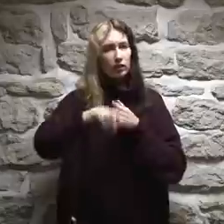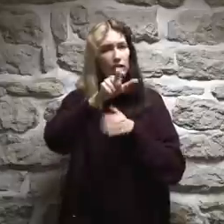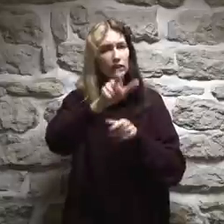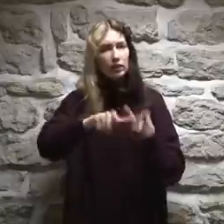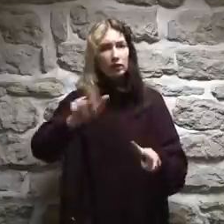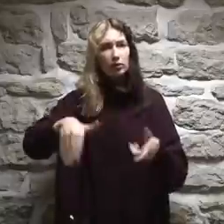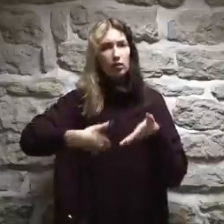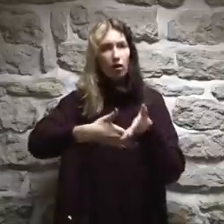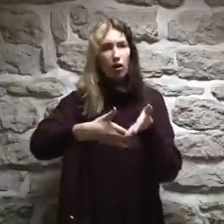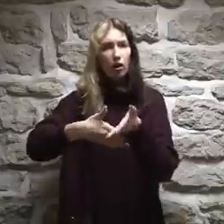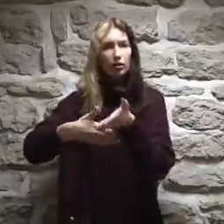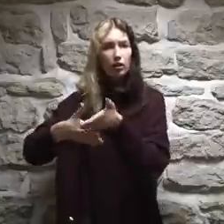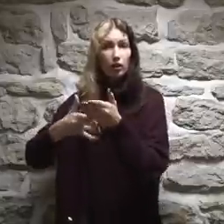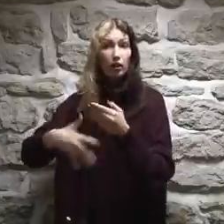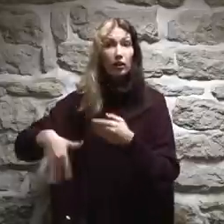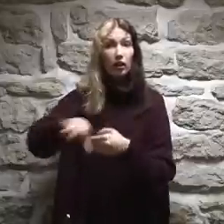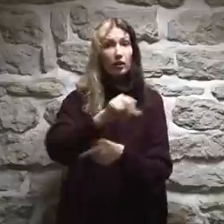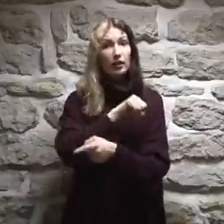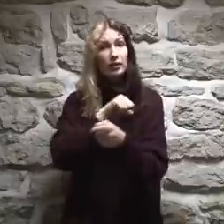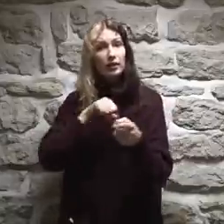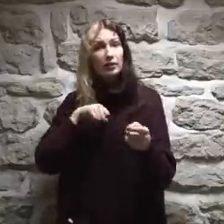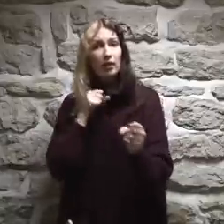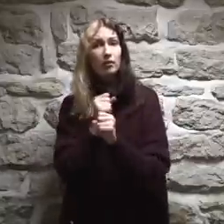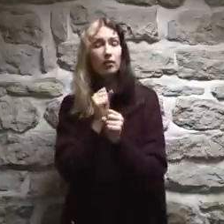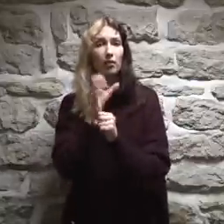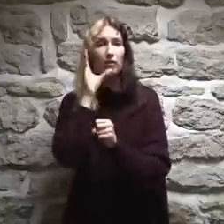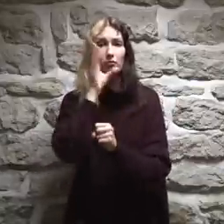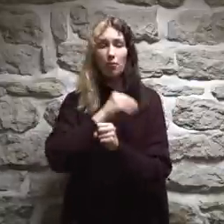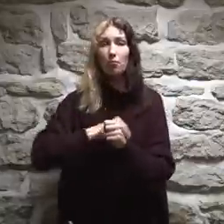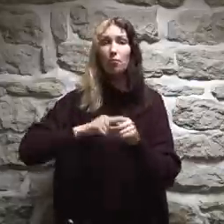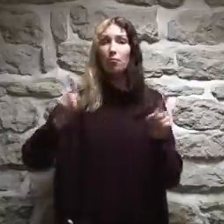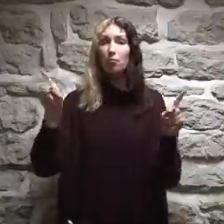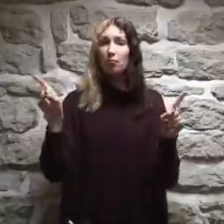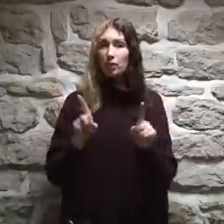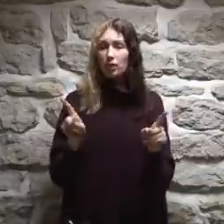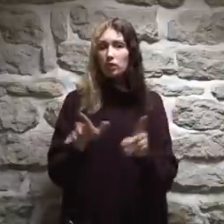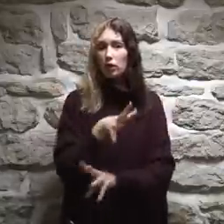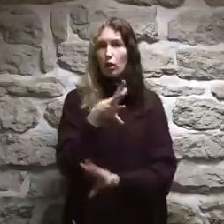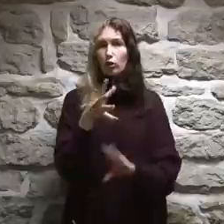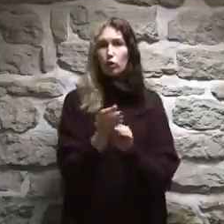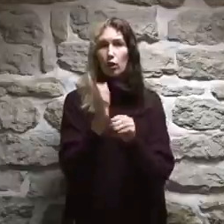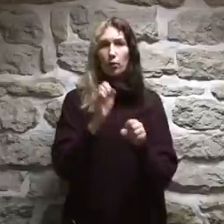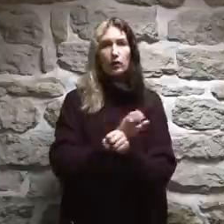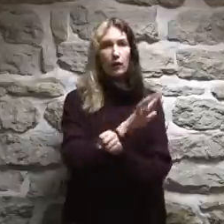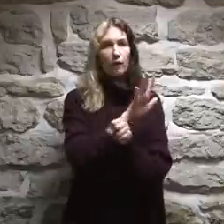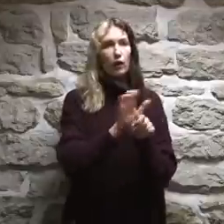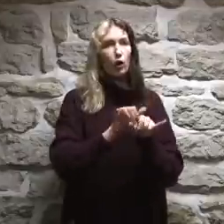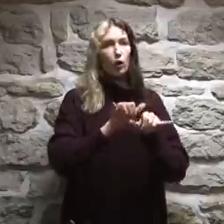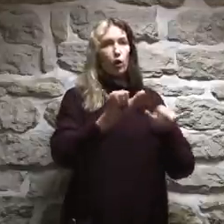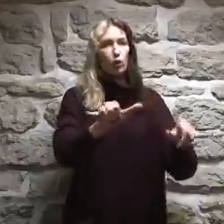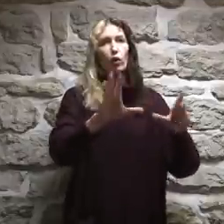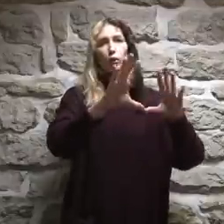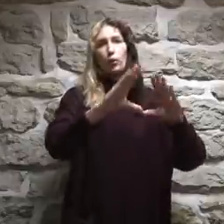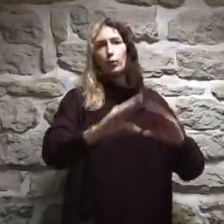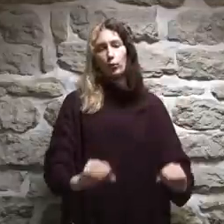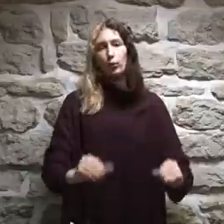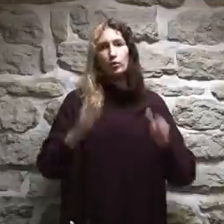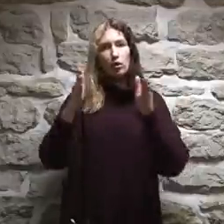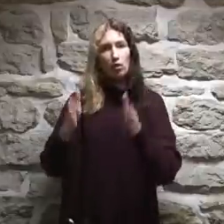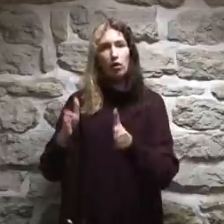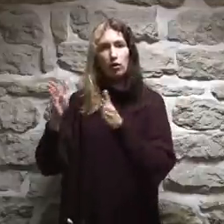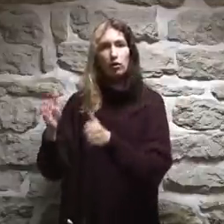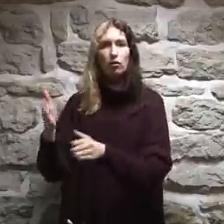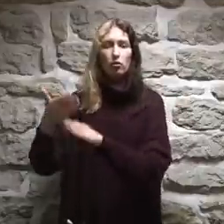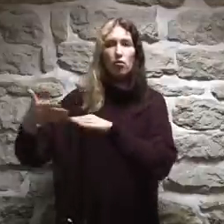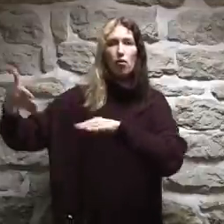ja me saame ka kõik omalt poolt teha seda, selleks, et see viiruse suur laine läheks mööda ja haiglates ei oleks meil